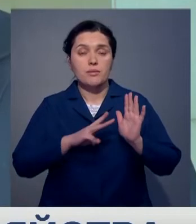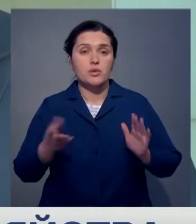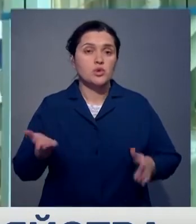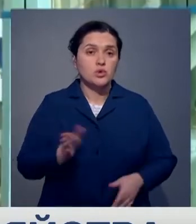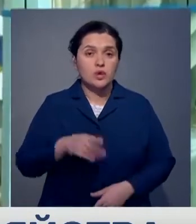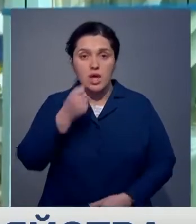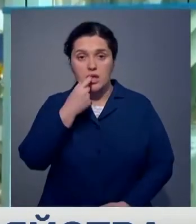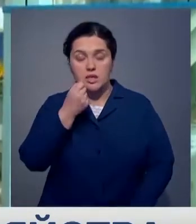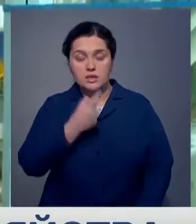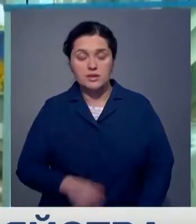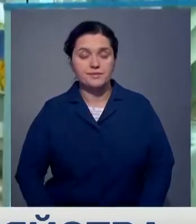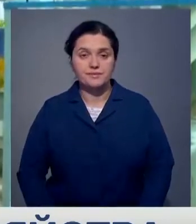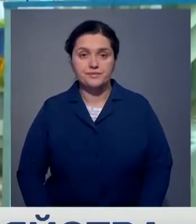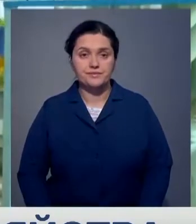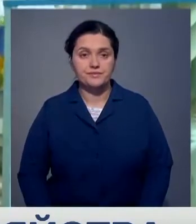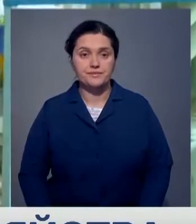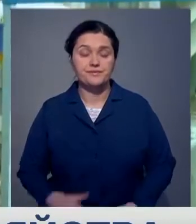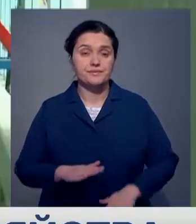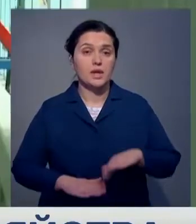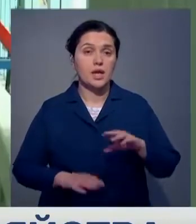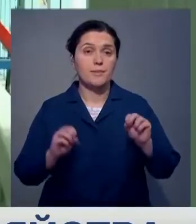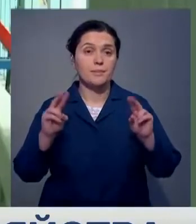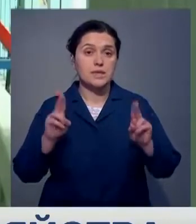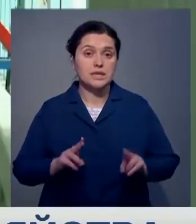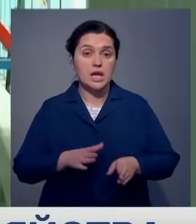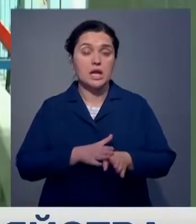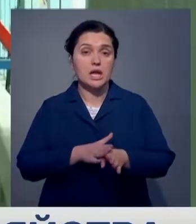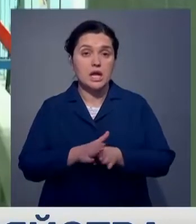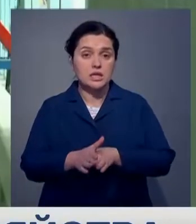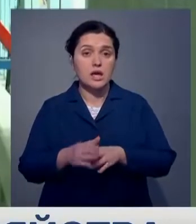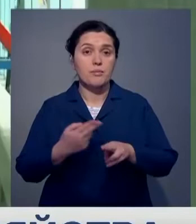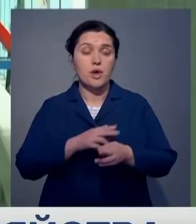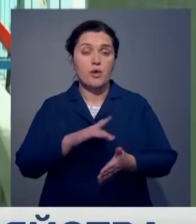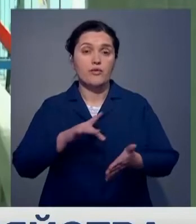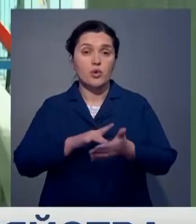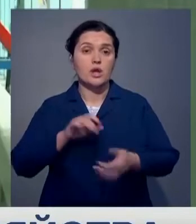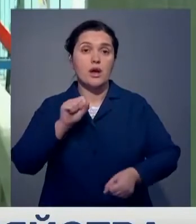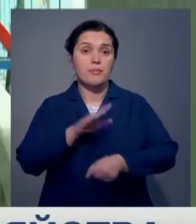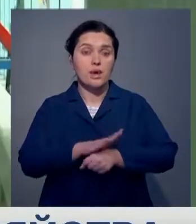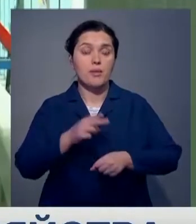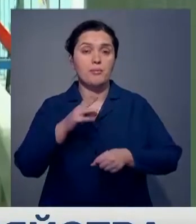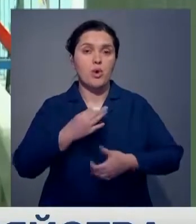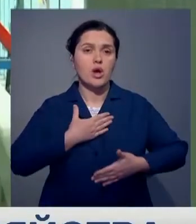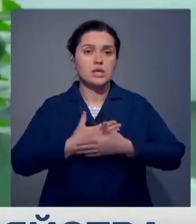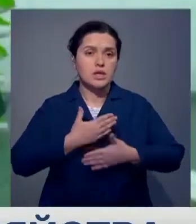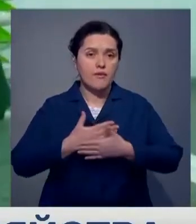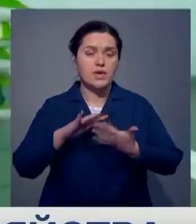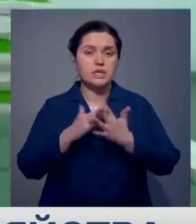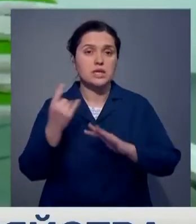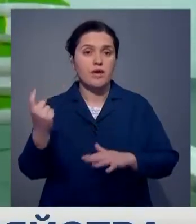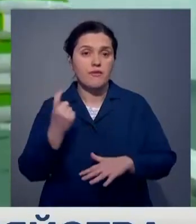яиц. И как добавили специалисты, реализация в регионе конкретных поручений Елбасы по активизации сельского